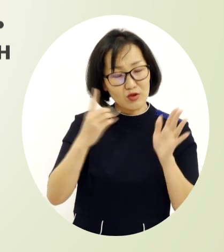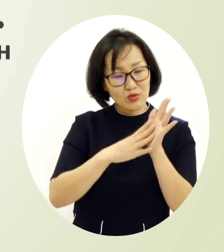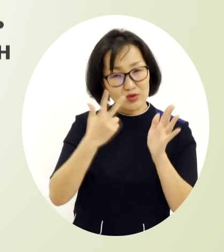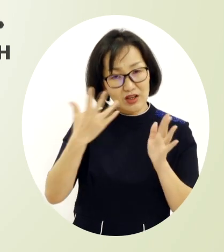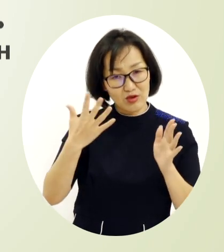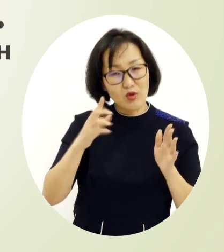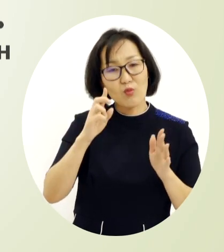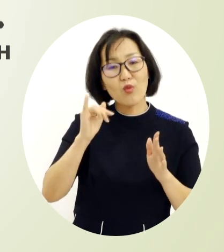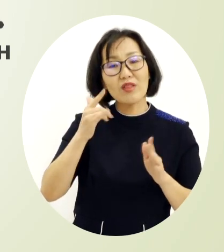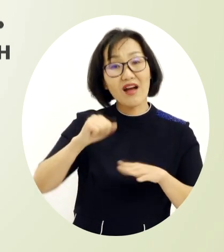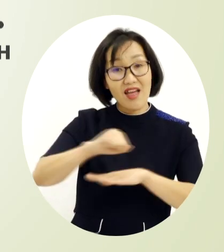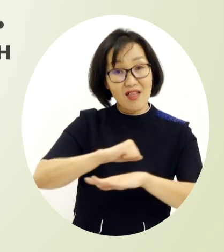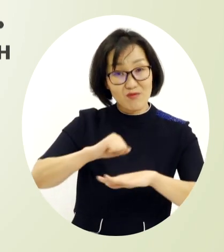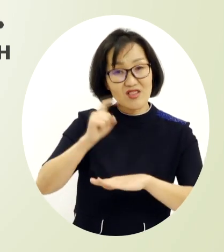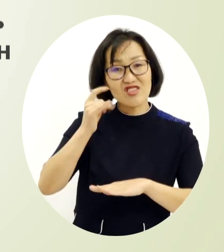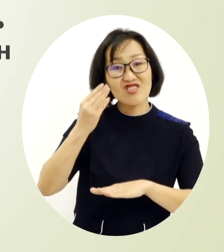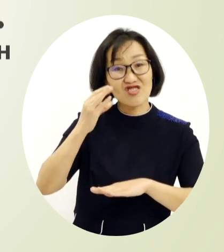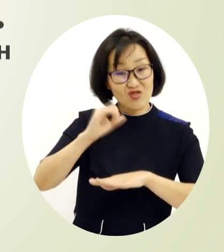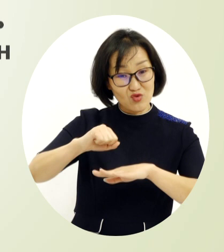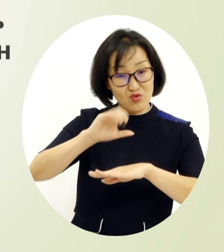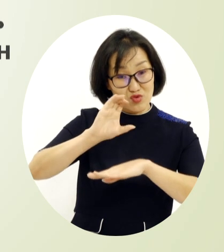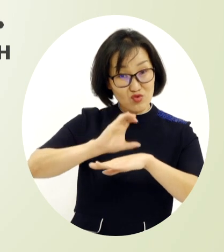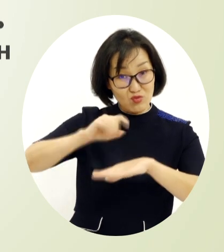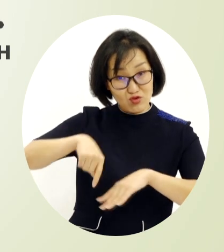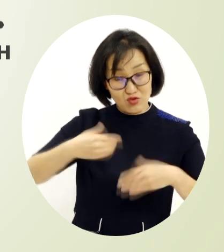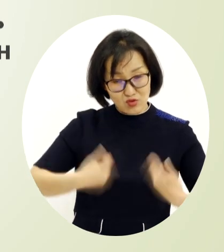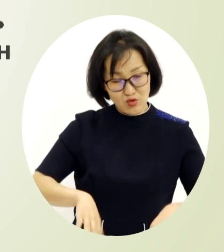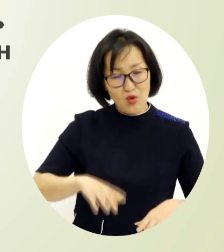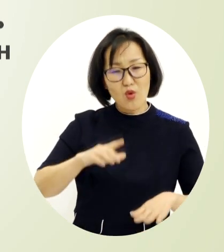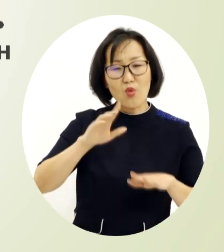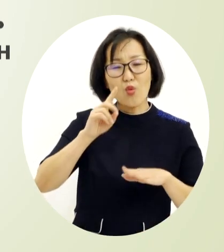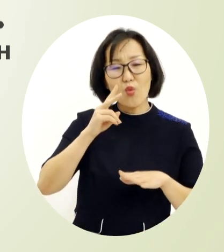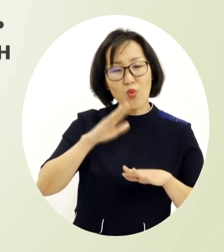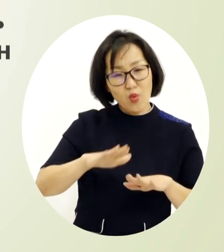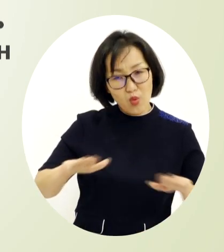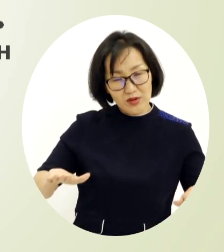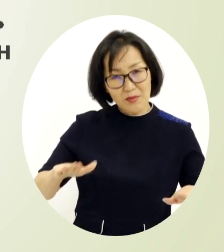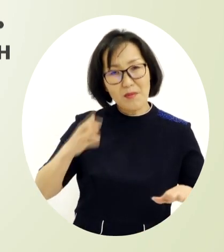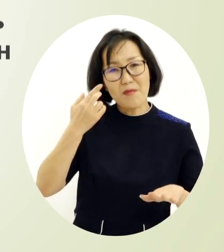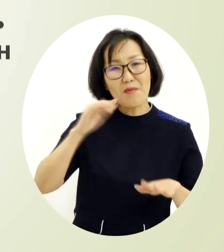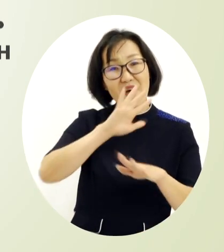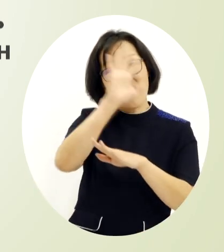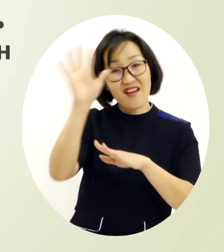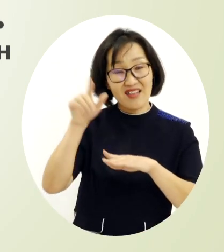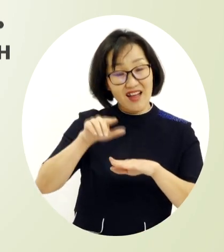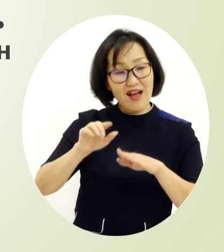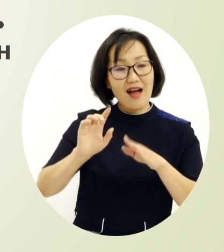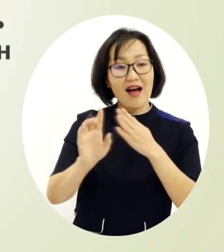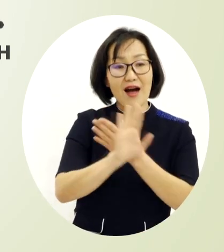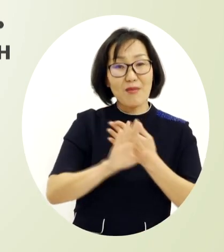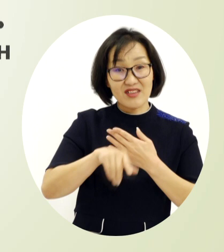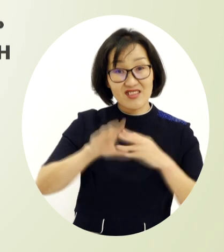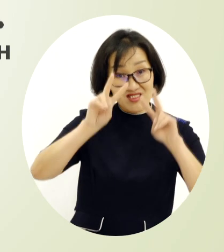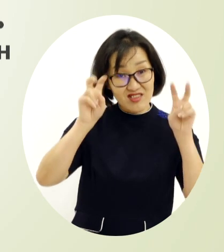аймгийн Тишиг суманд төрчээ. Хүүхэд байгаль хамгаалах сэдвээр голлон зохиол бүтээлээ төөрөвдөг. Хүүхд бидний